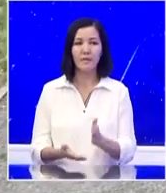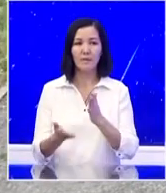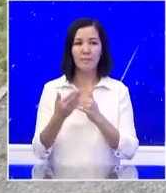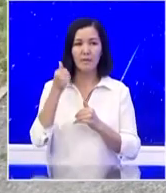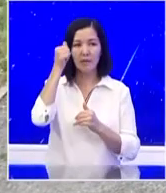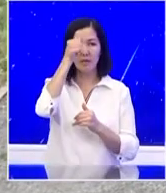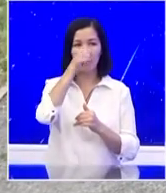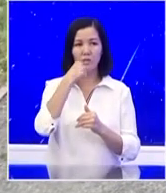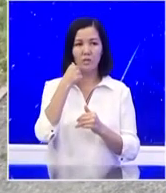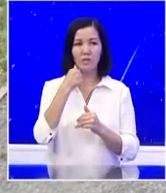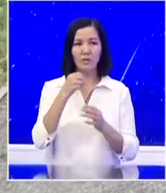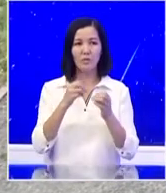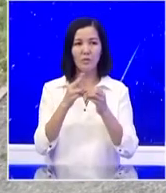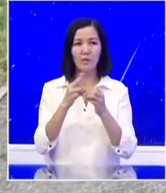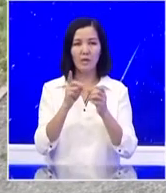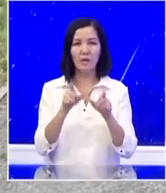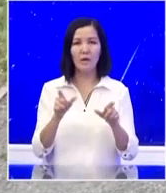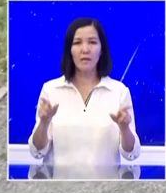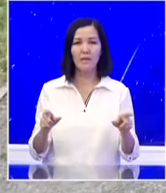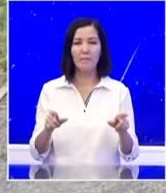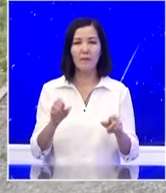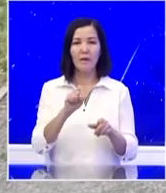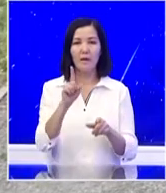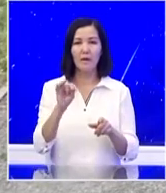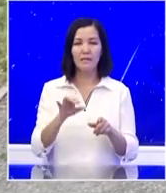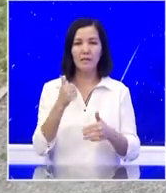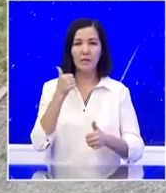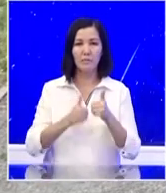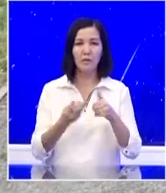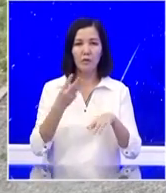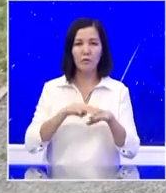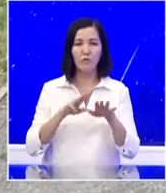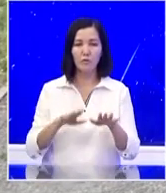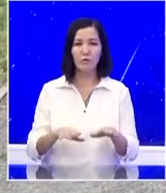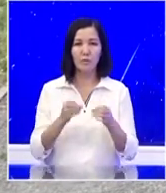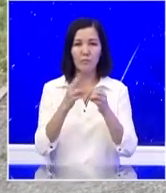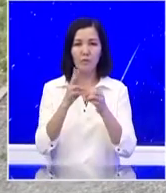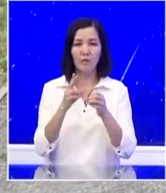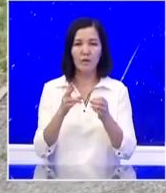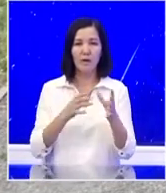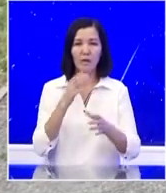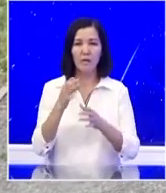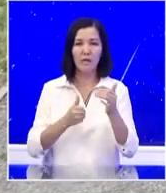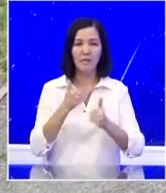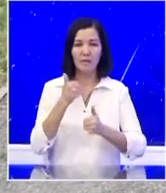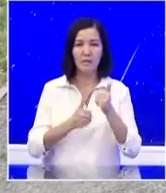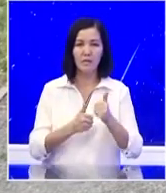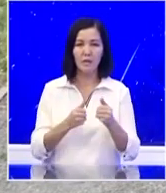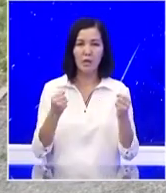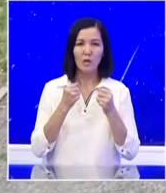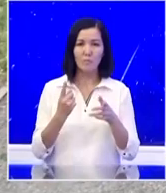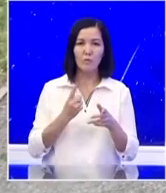бізде 12 адам Азия чемпионатында жаңа команда 3-ші орын алып, 12 адам халықаралық дәрежедегі спорт